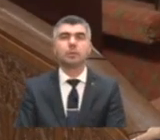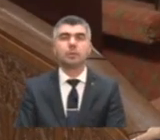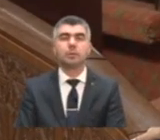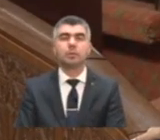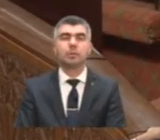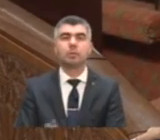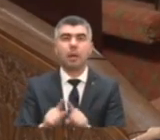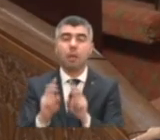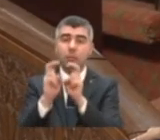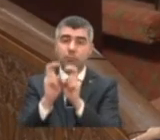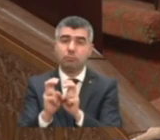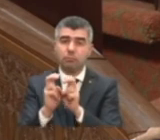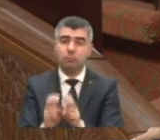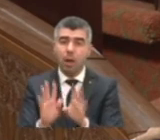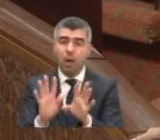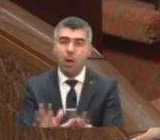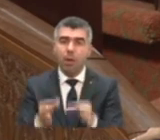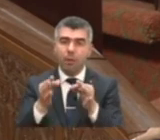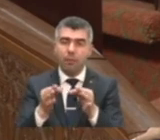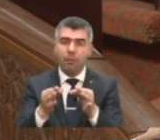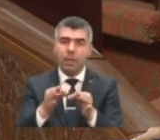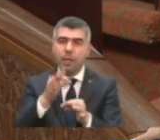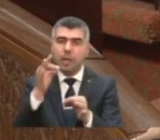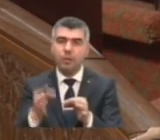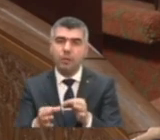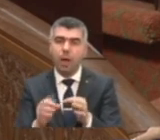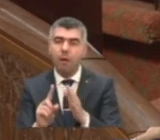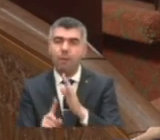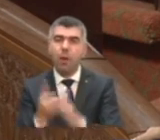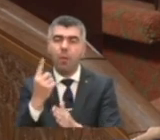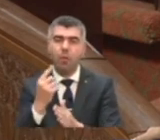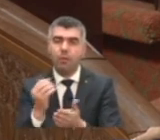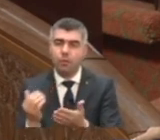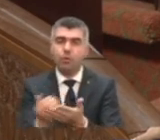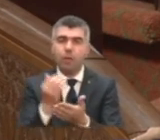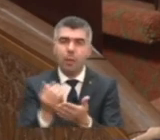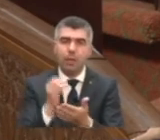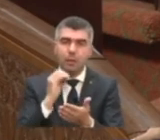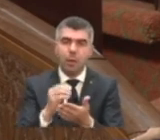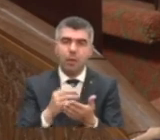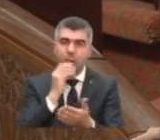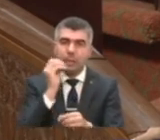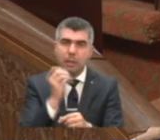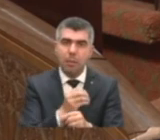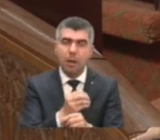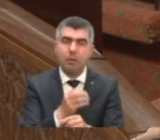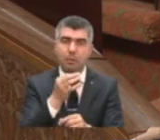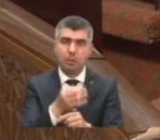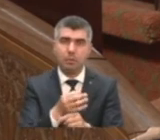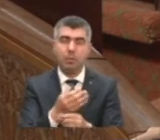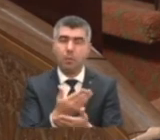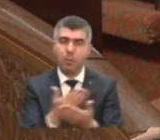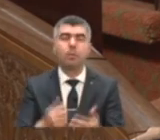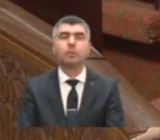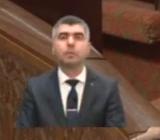فكنعملوا على تقليص إنتاج النفايات عند المصدر ووضع نظام الجمع الانتقائي للنفايات، كنحثوا على هذه